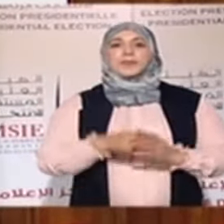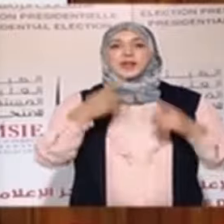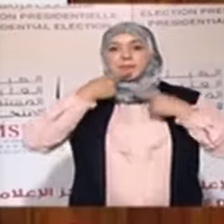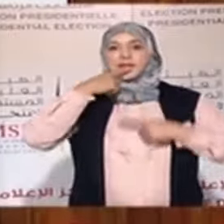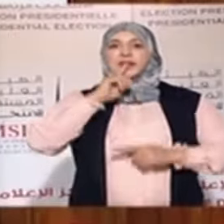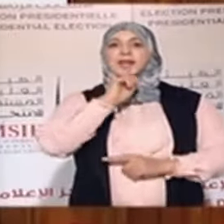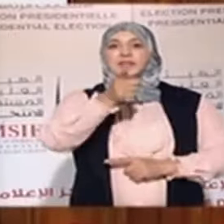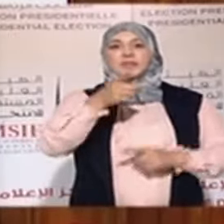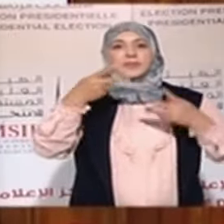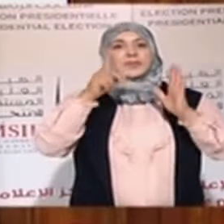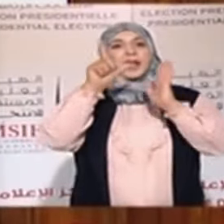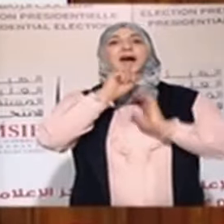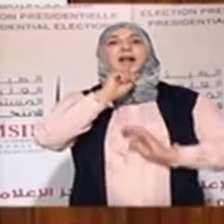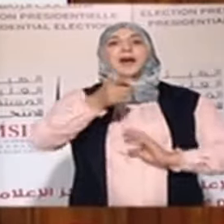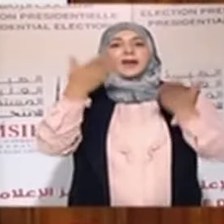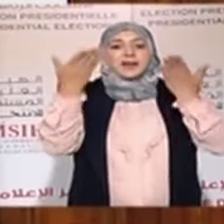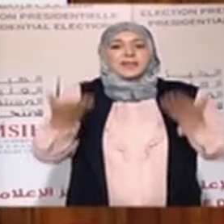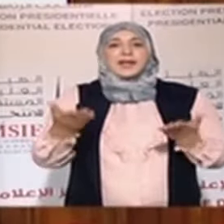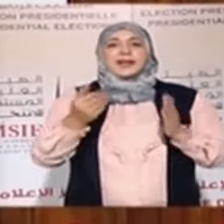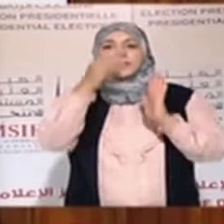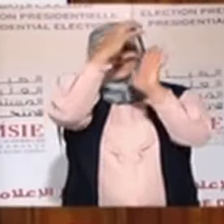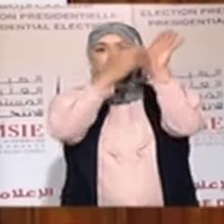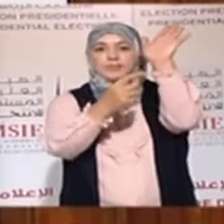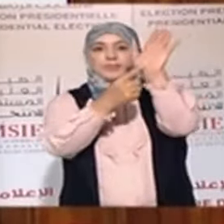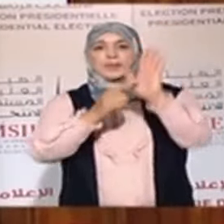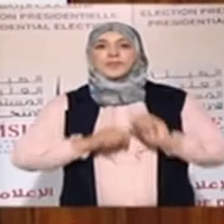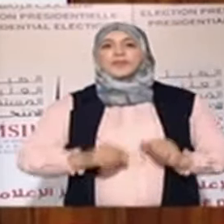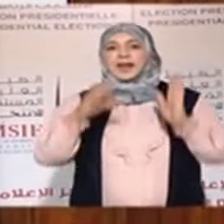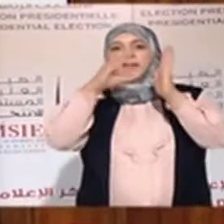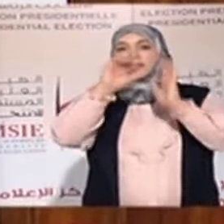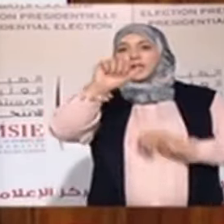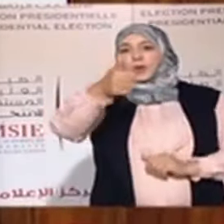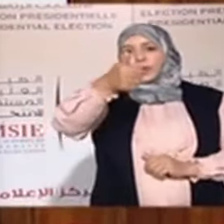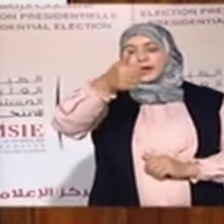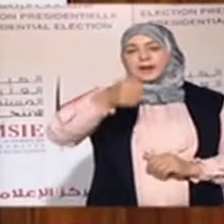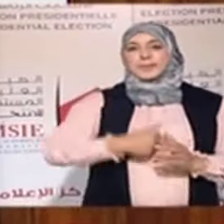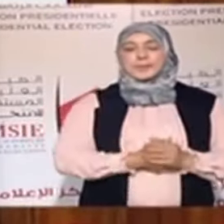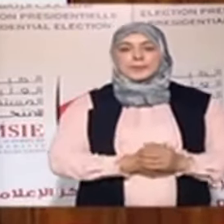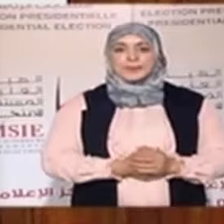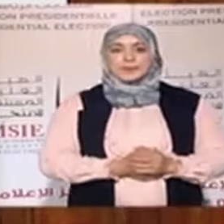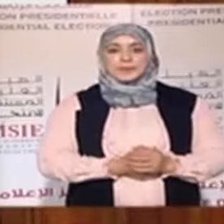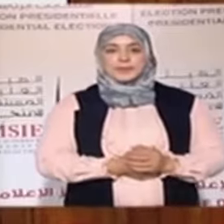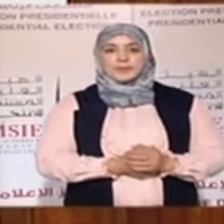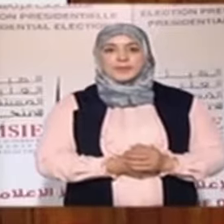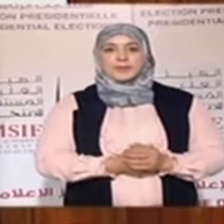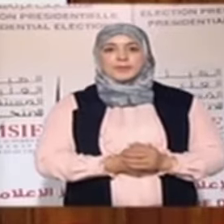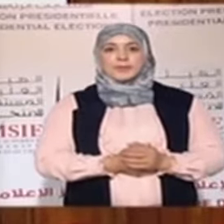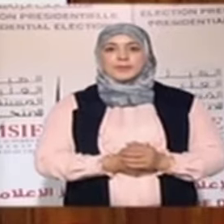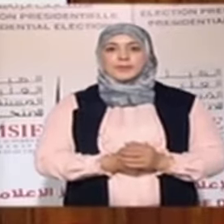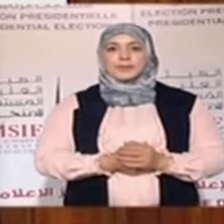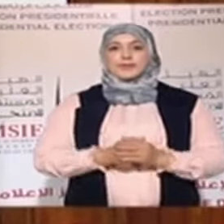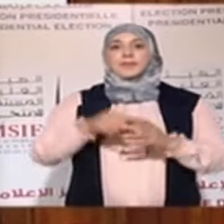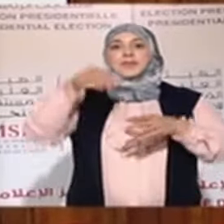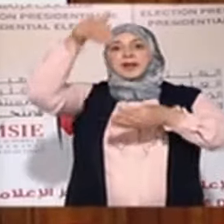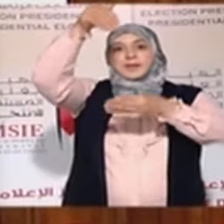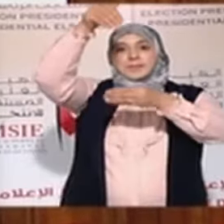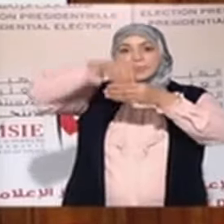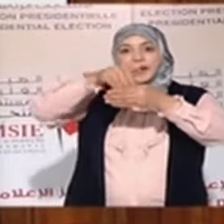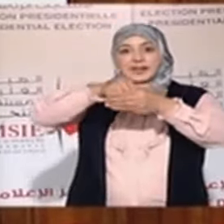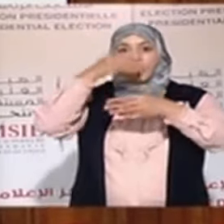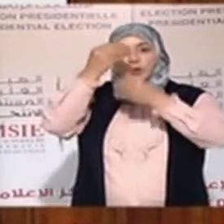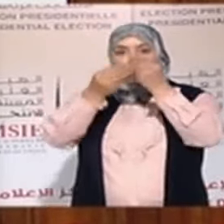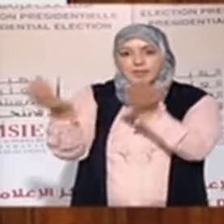يصدر القرار الآتي نصه: الفصل الأول: آلة عمليات الاقتراع